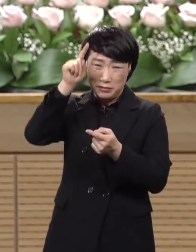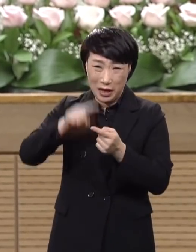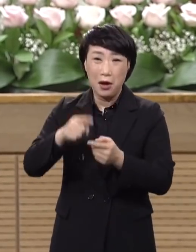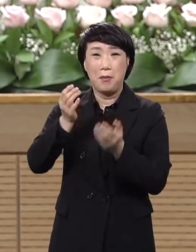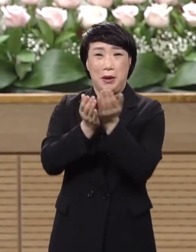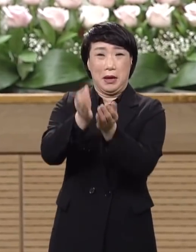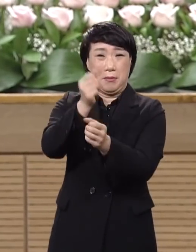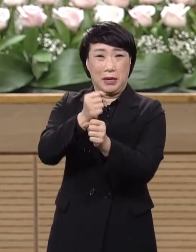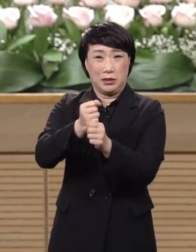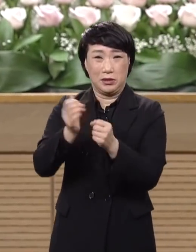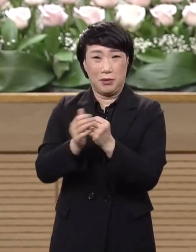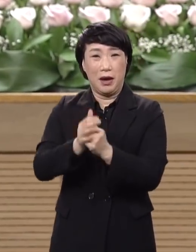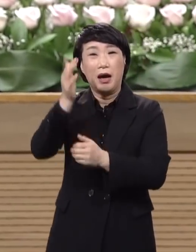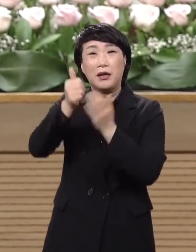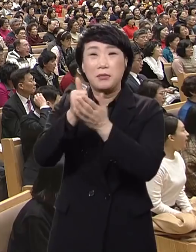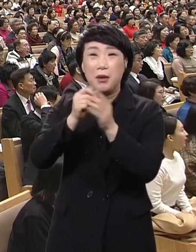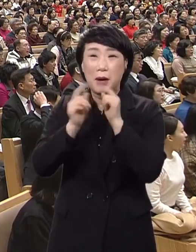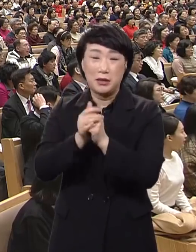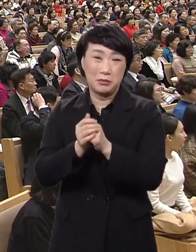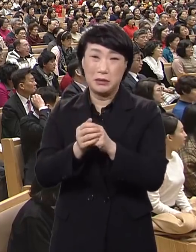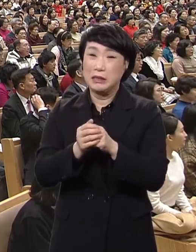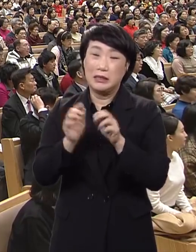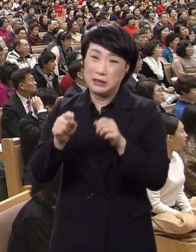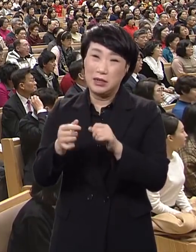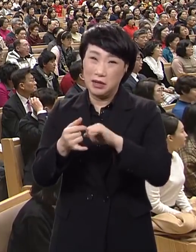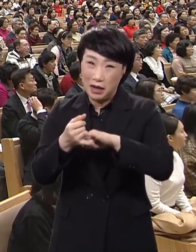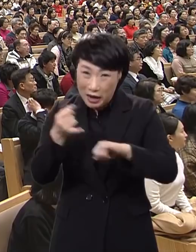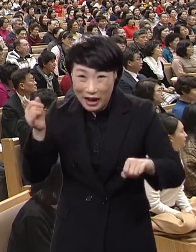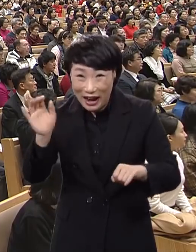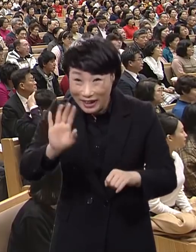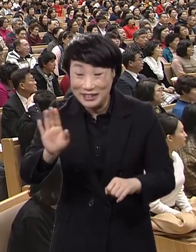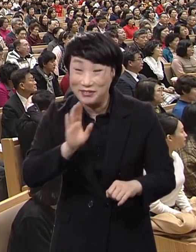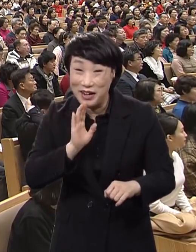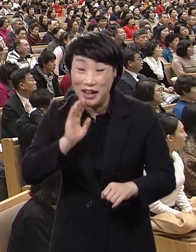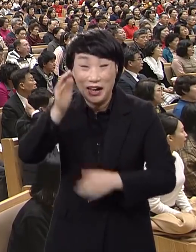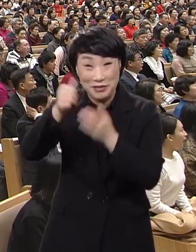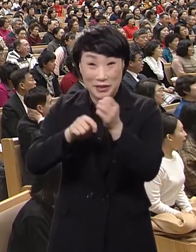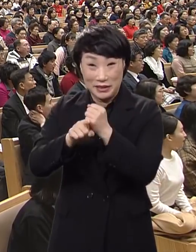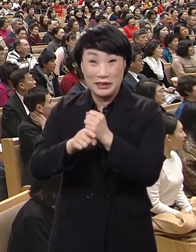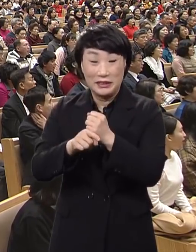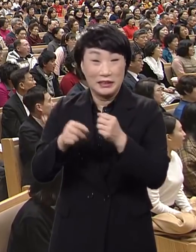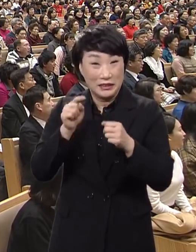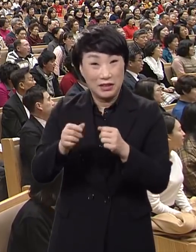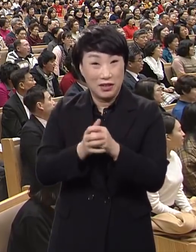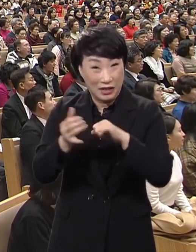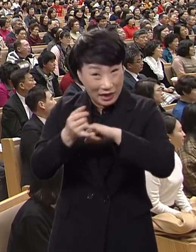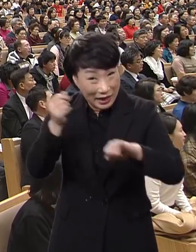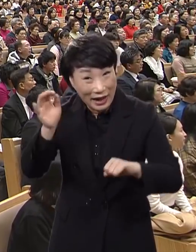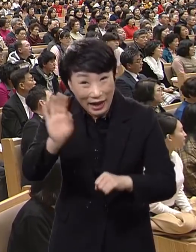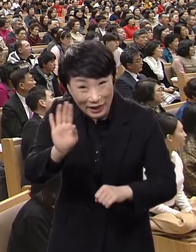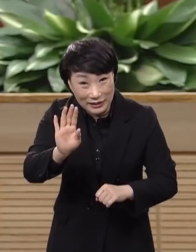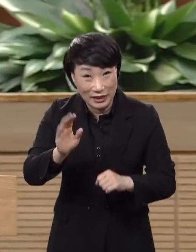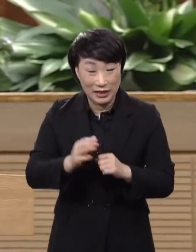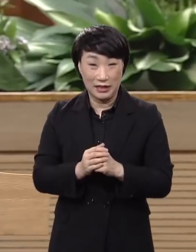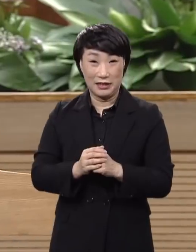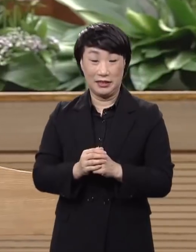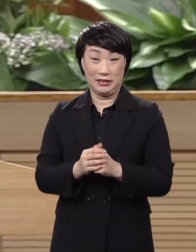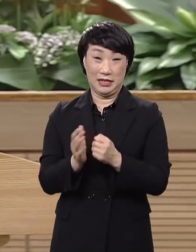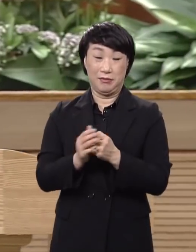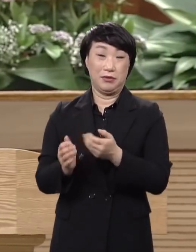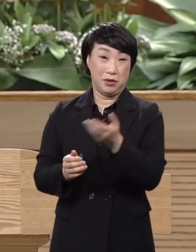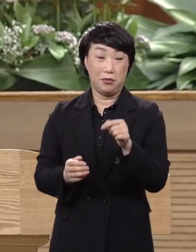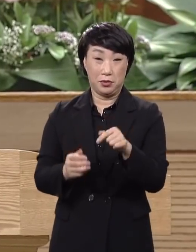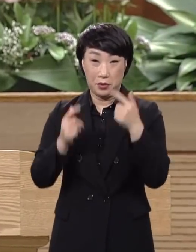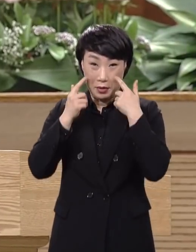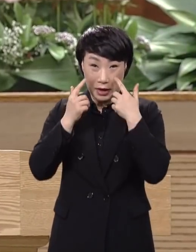말씀은 절대로 부서지지 않는다 이 말. 하나님의 뜻은 절대로 깨지지 않는다 이 말. 그렇기 때문에